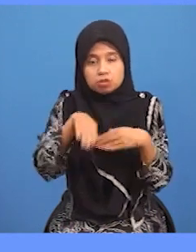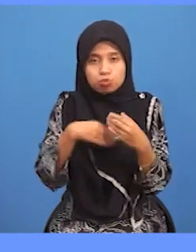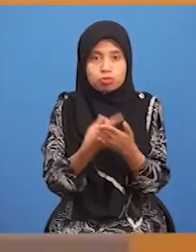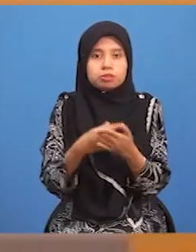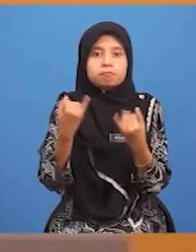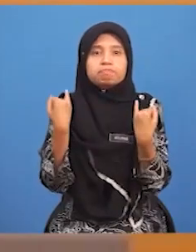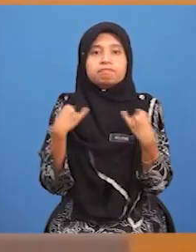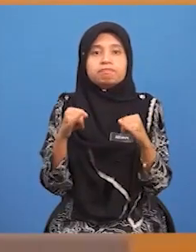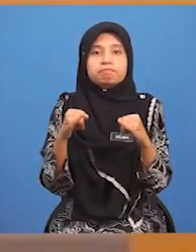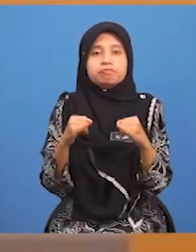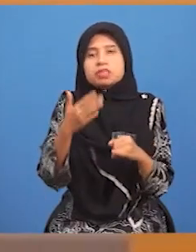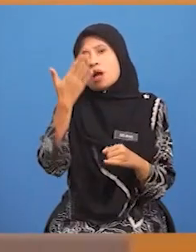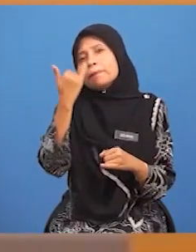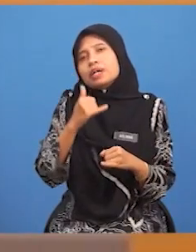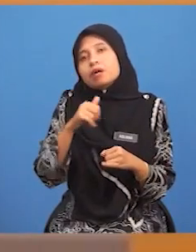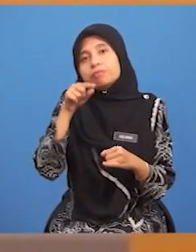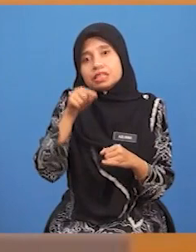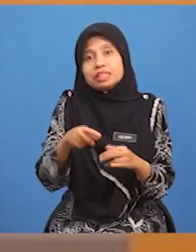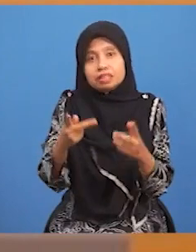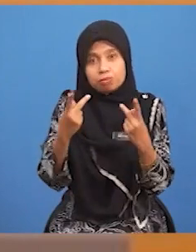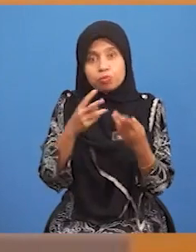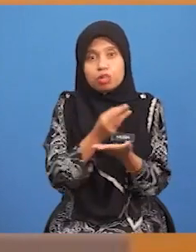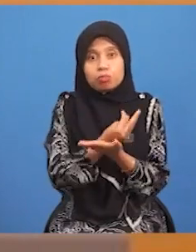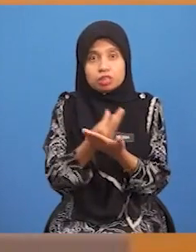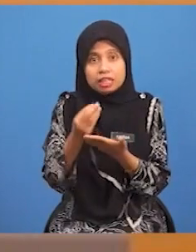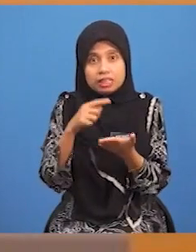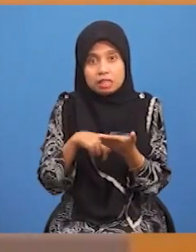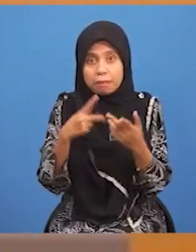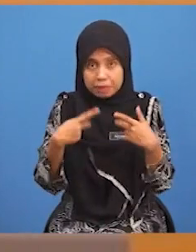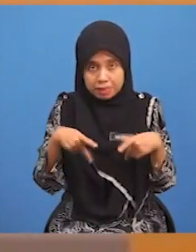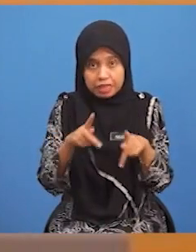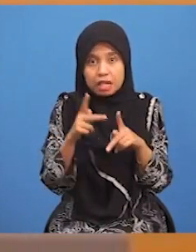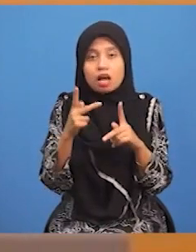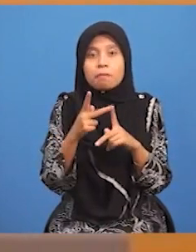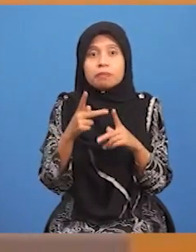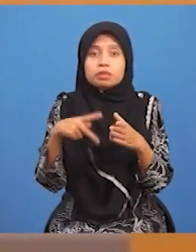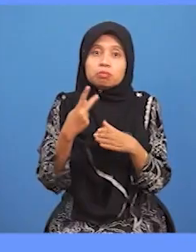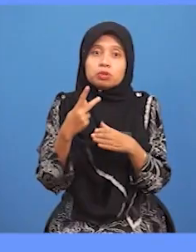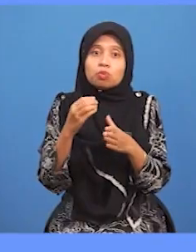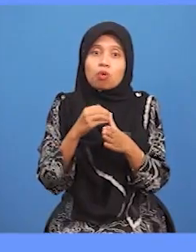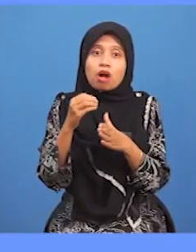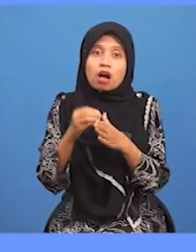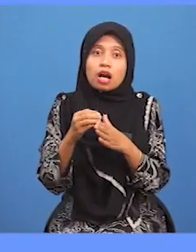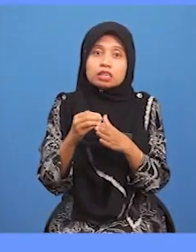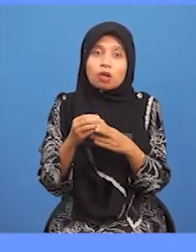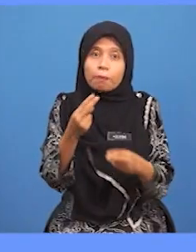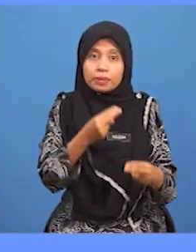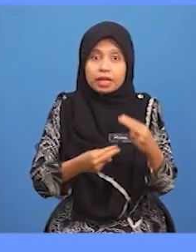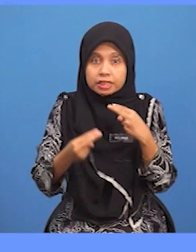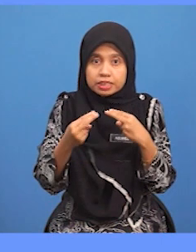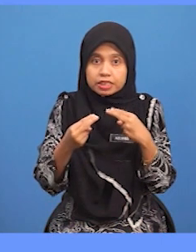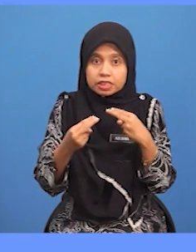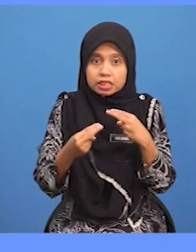dijual. Mengapa titik pulang modal ini penting kepada pengeluar atau peniaga?